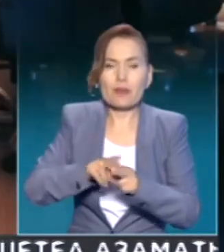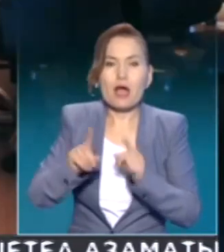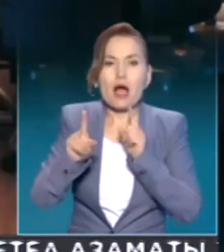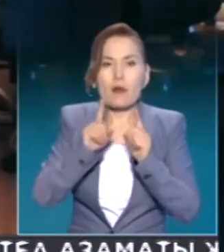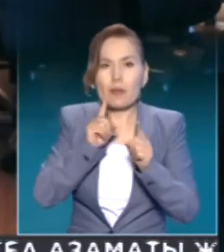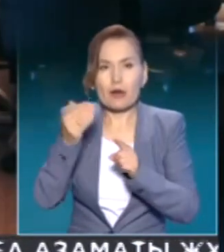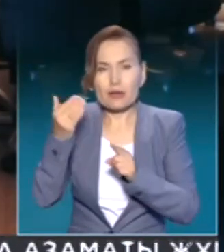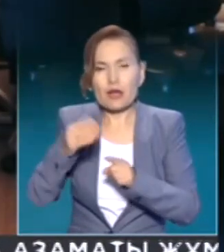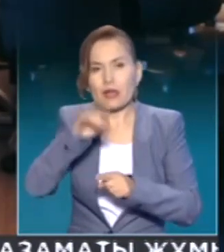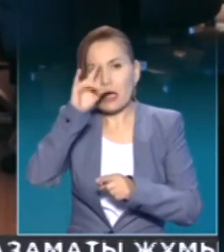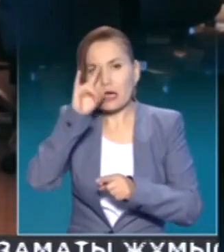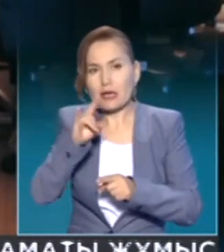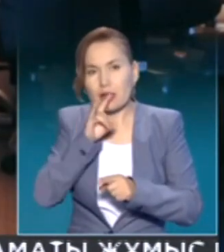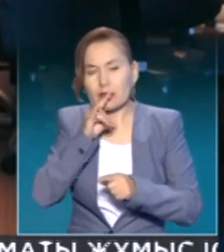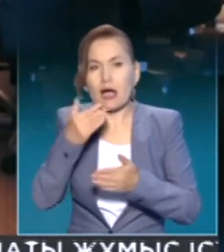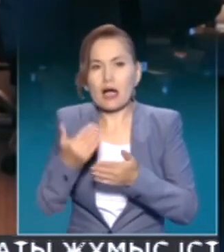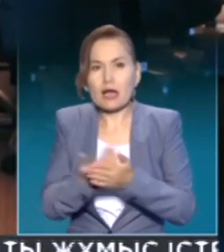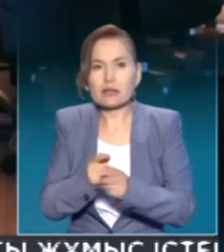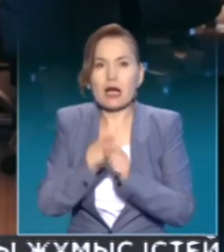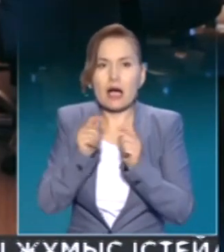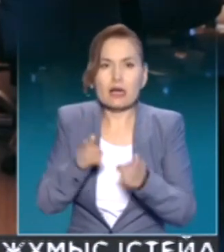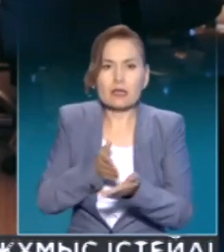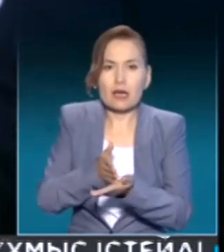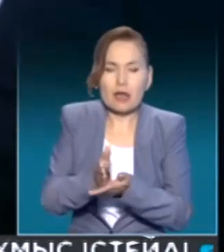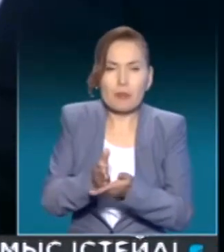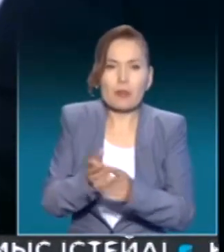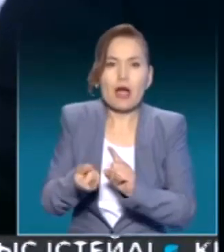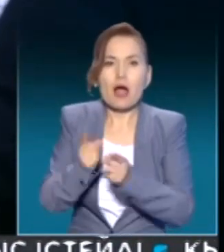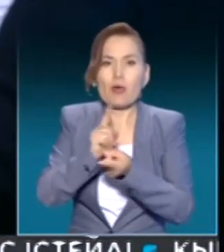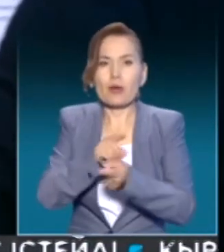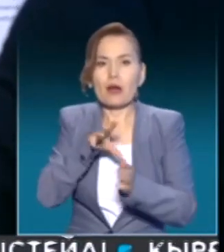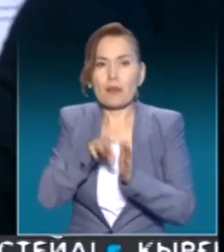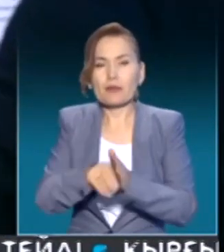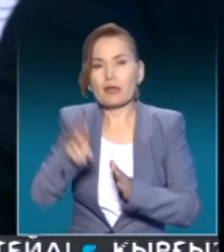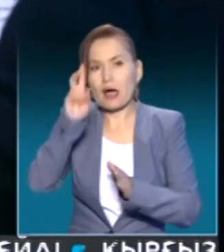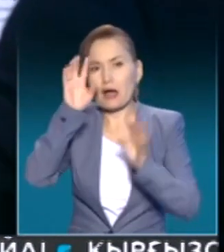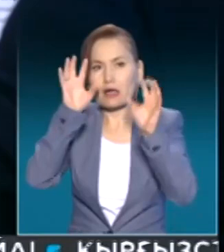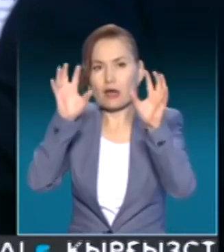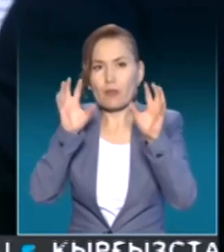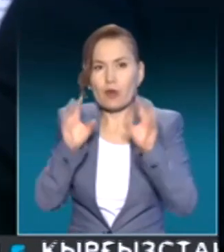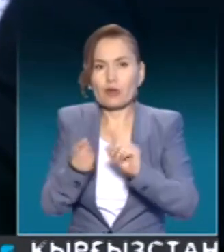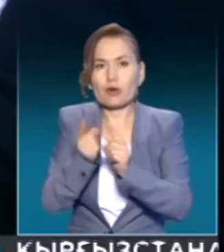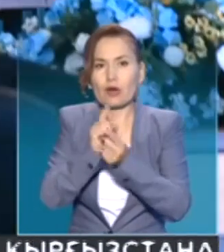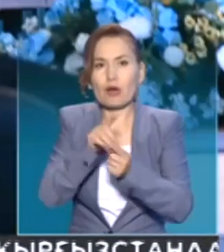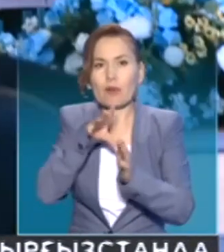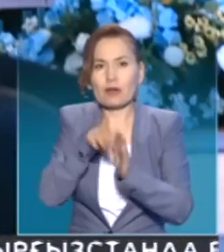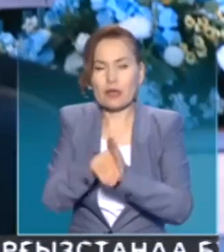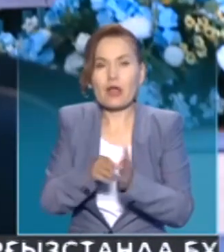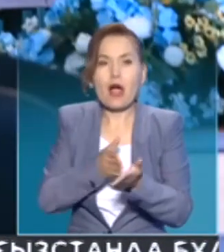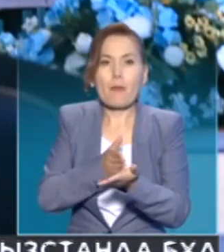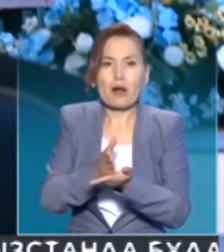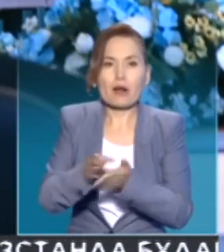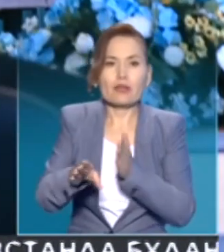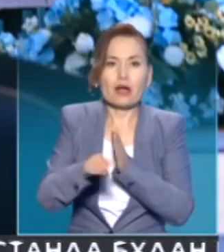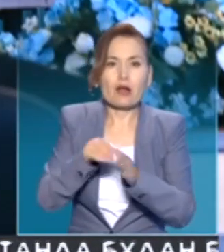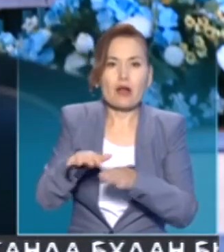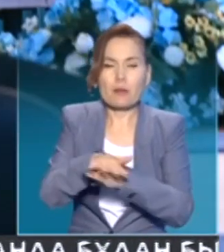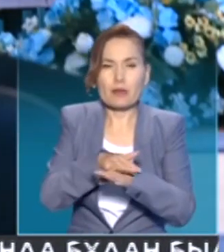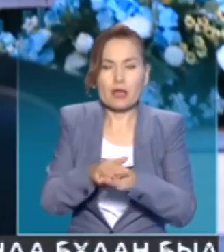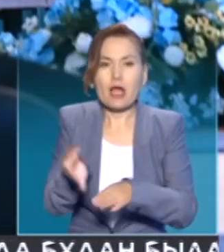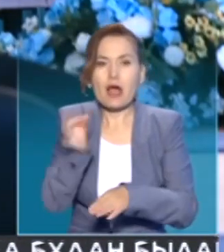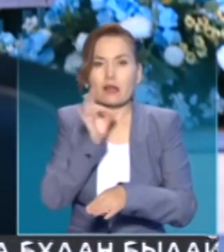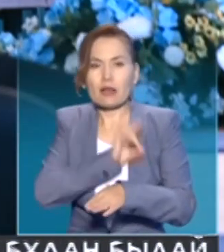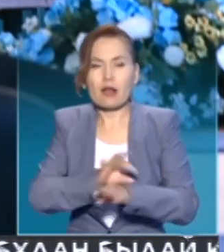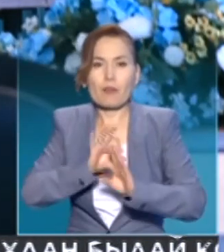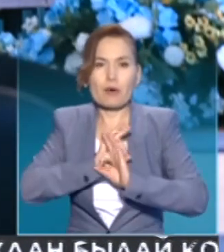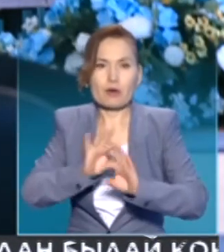жаңа Қазақстан ұғымының ерекшелігі, қолға алынған реформалармен қатар ата заңға өзгеріс енгізуге бағытталған референдумның